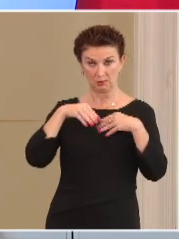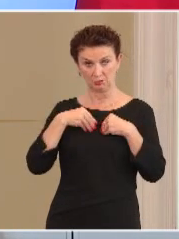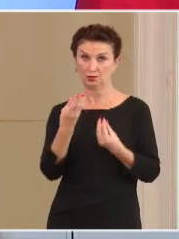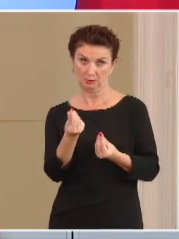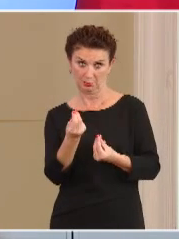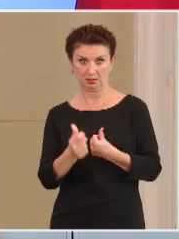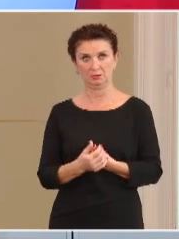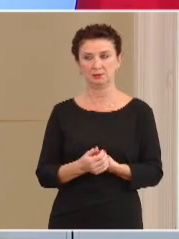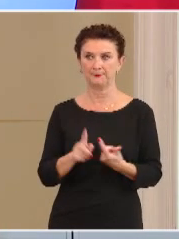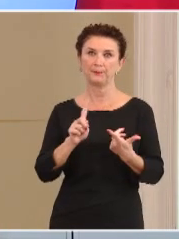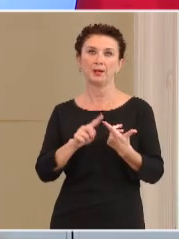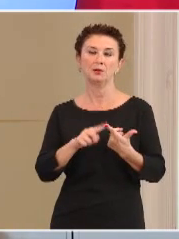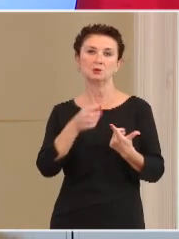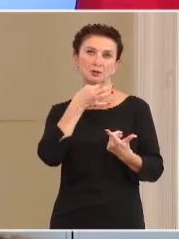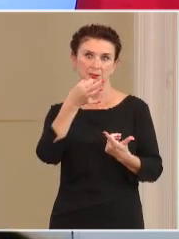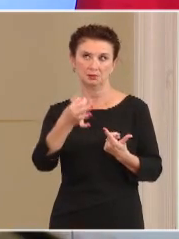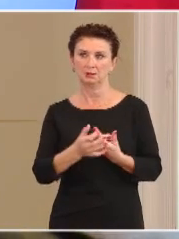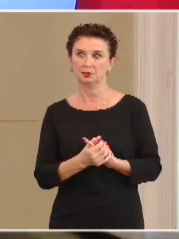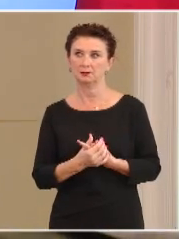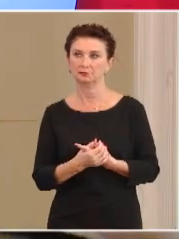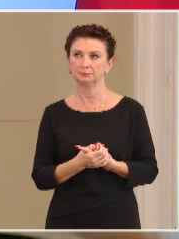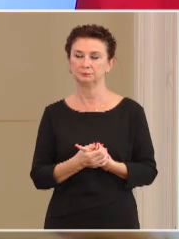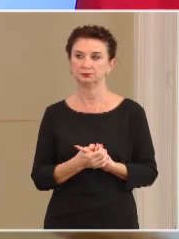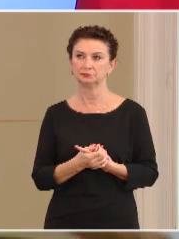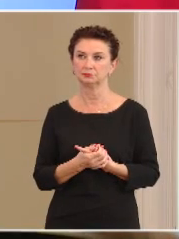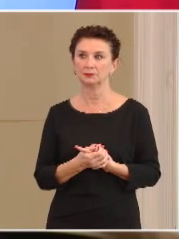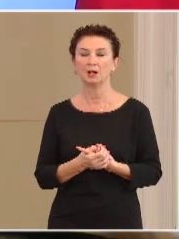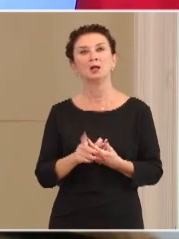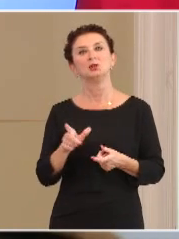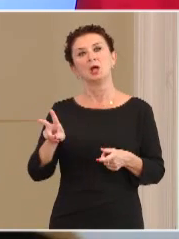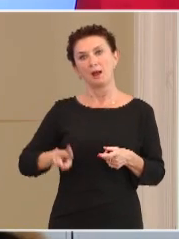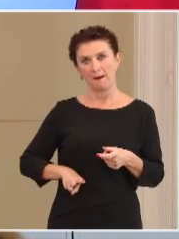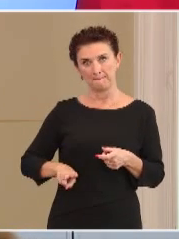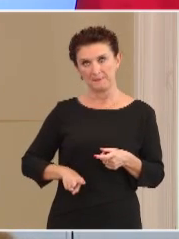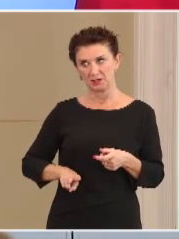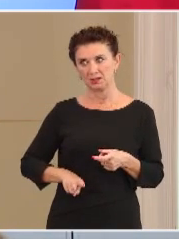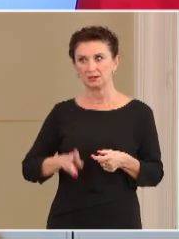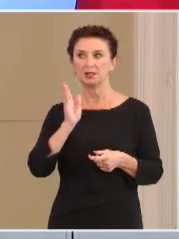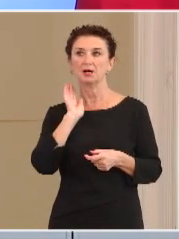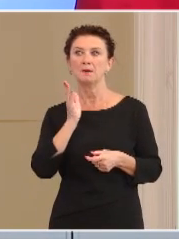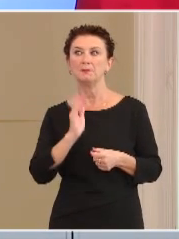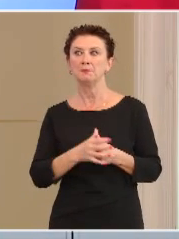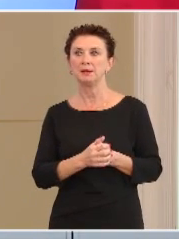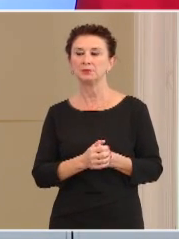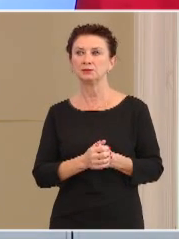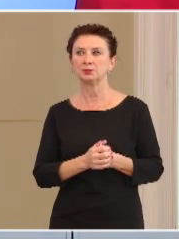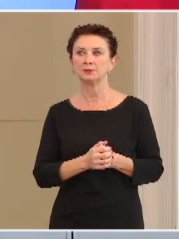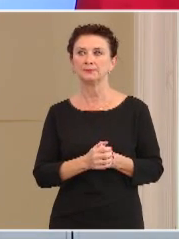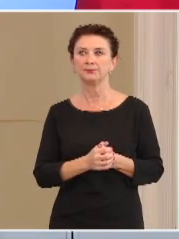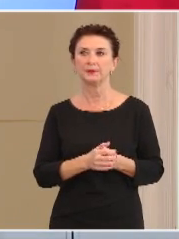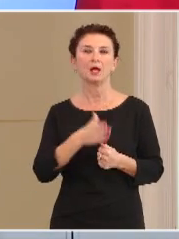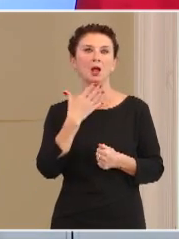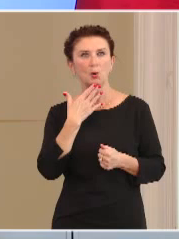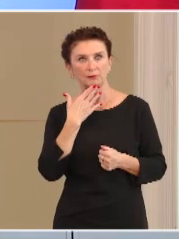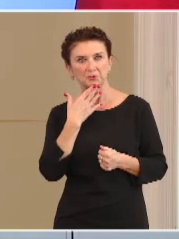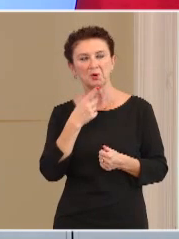interweniować, czy też złożyć na rządzie propozycję nowelizacji ustawy o kierujących pojazdami? Chodzi o szkolenia kierowców